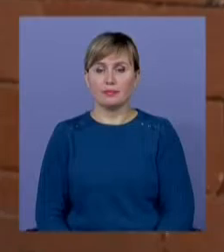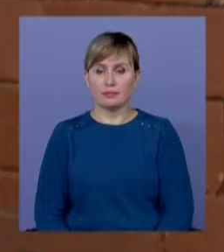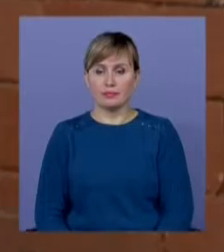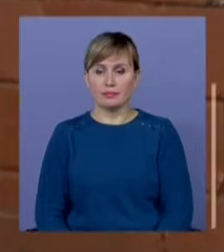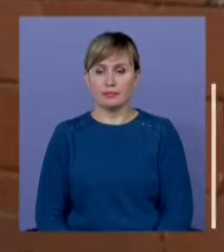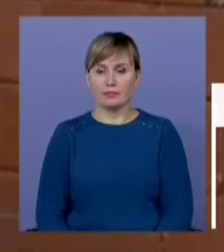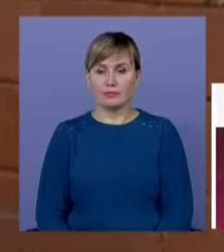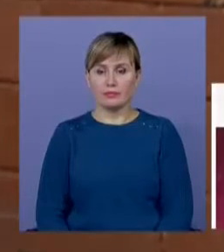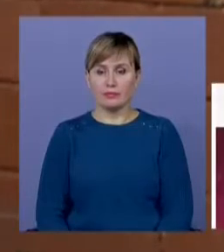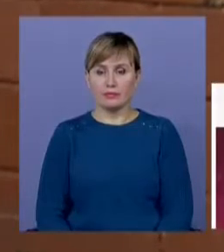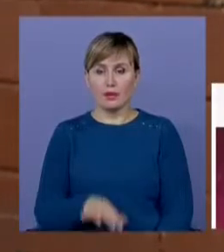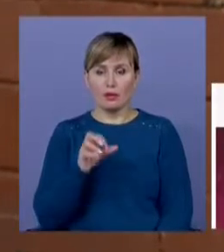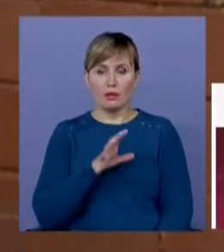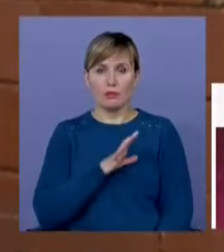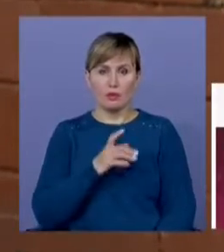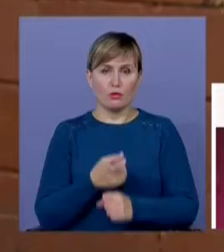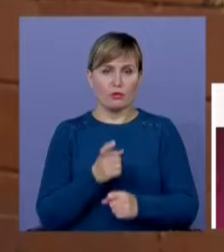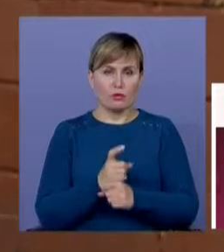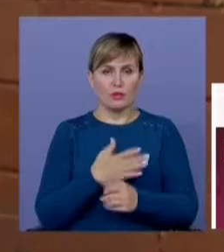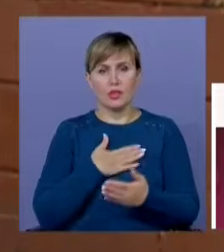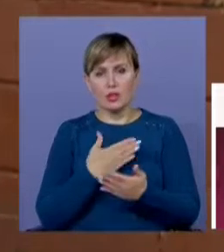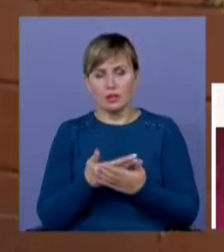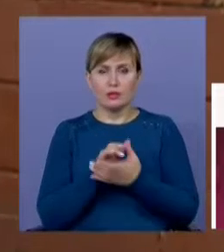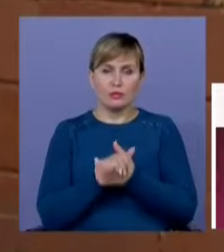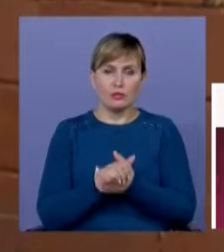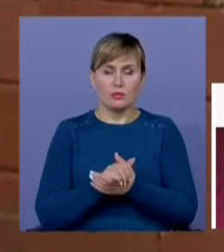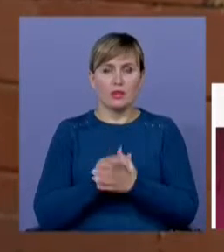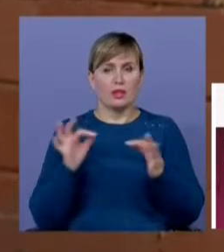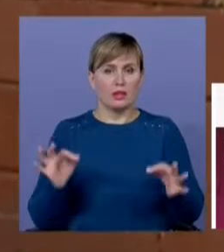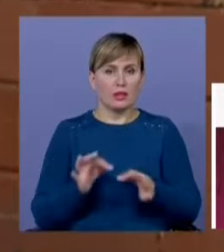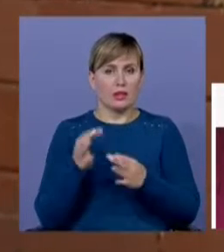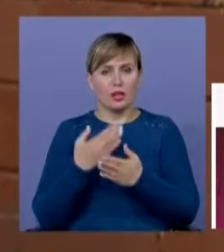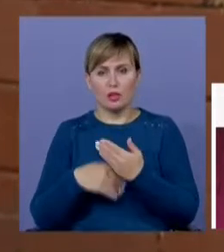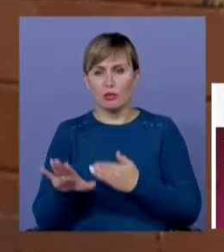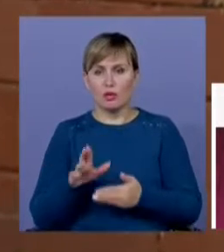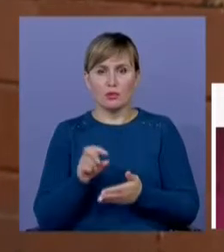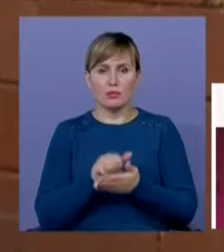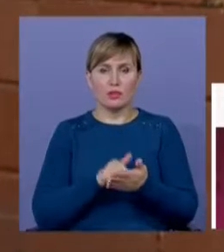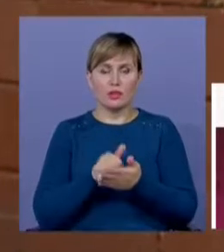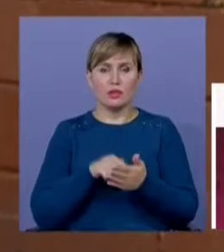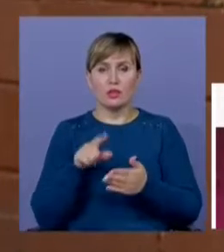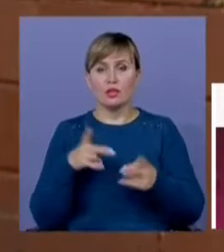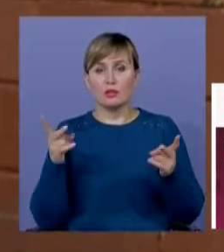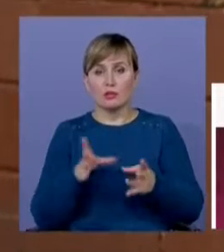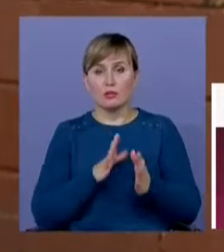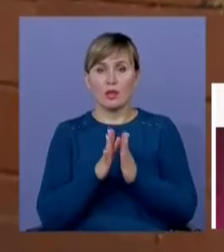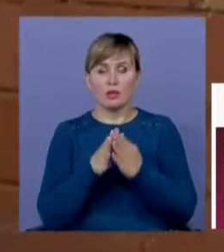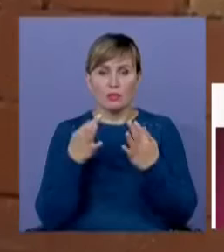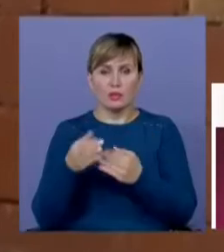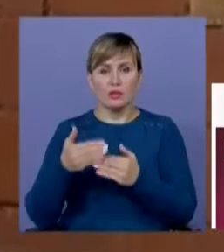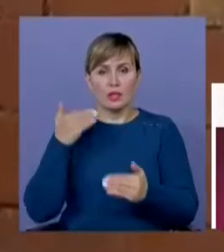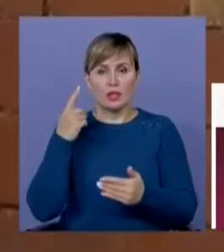вот образ. Она была очень отзывчивой и дружелюбной. Раньше никогда не уходила без причины. Если даже ей нужно было, отпрашивалась и